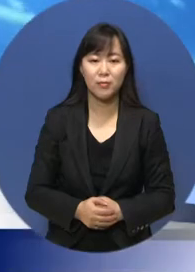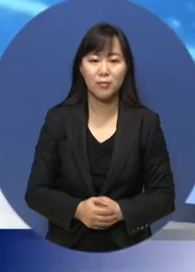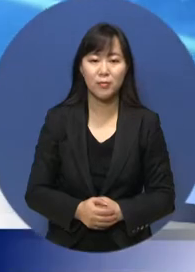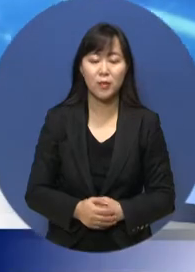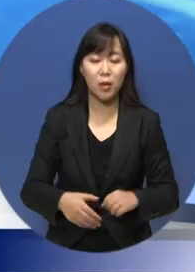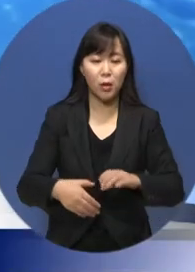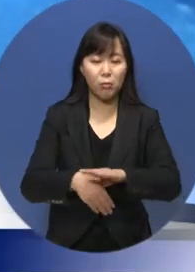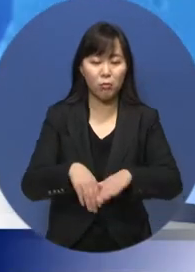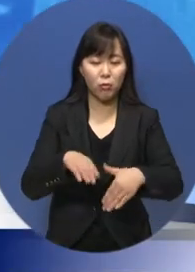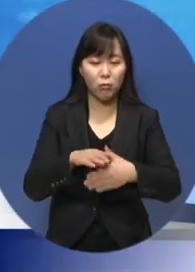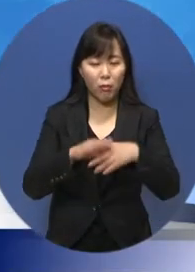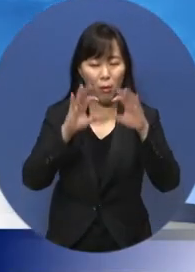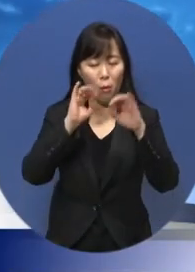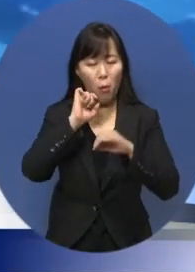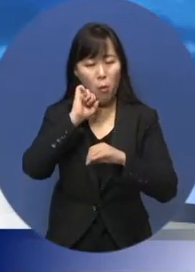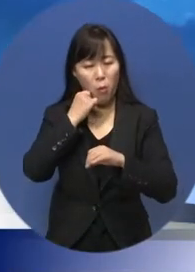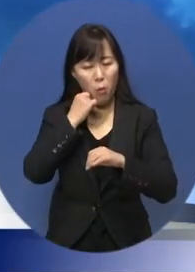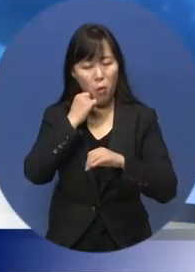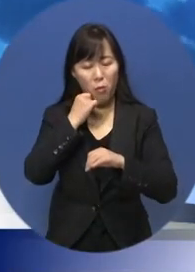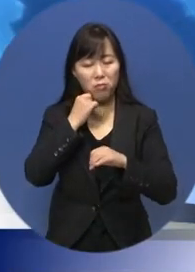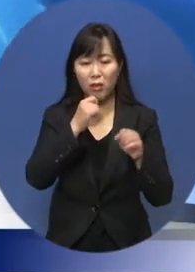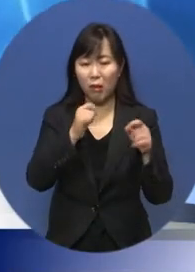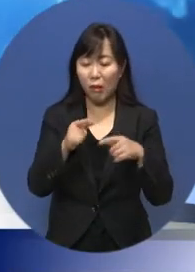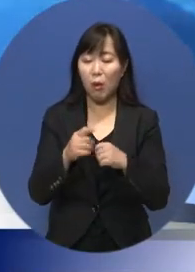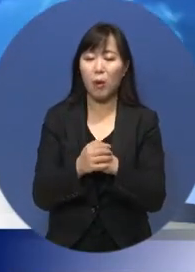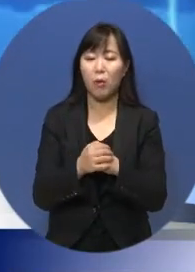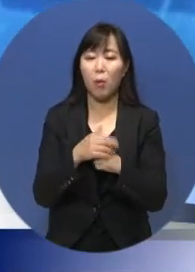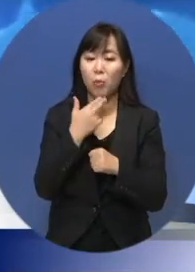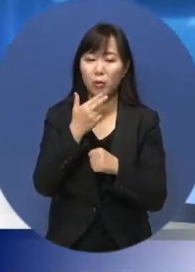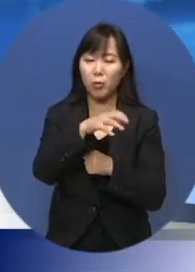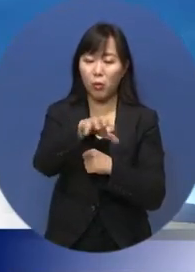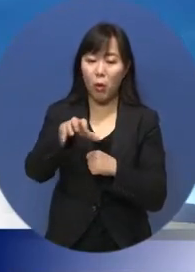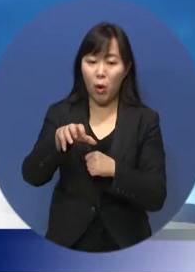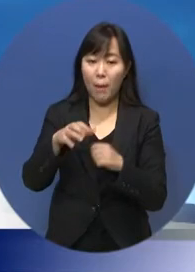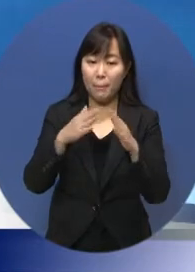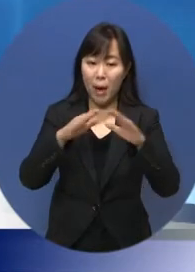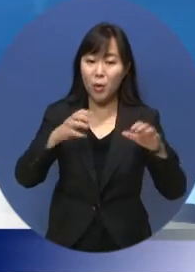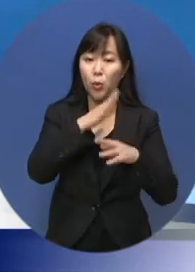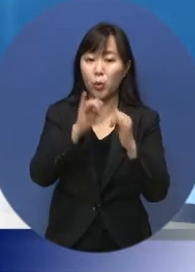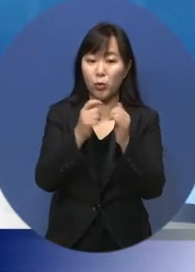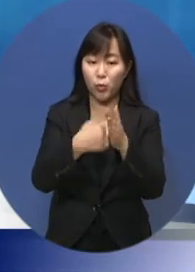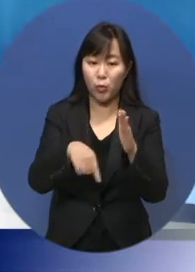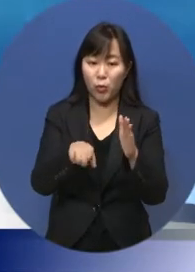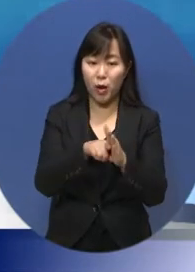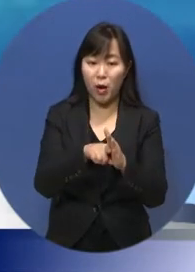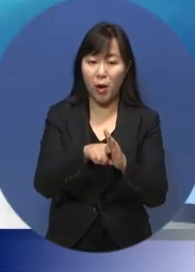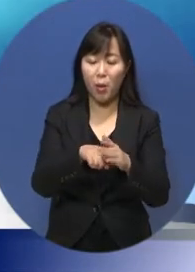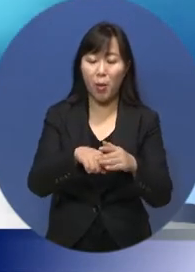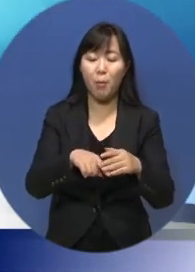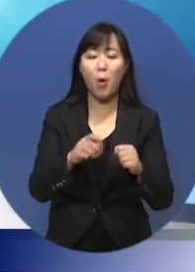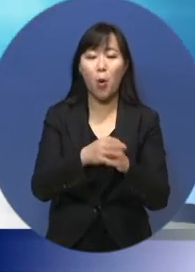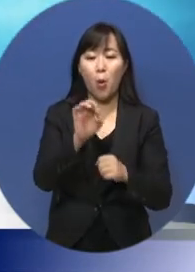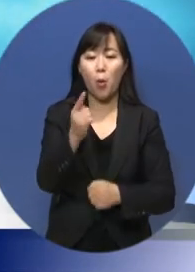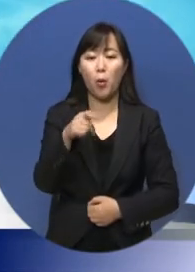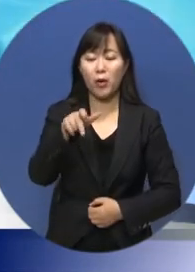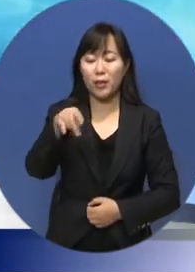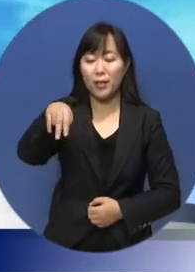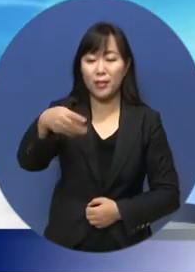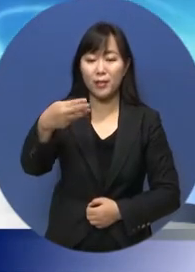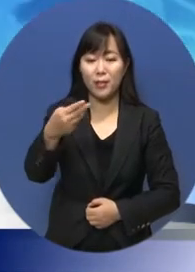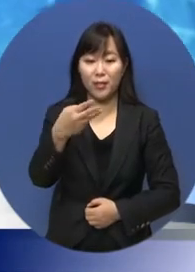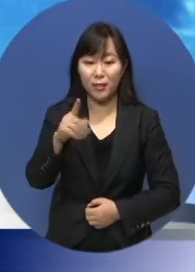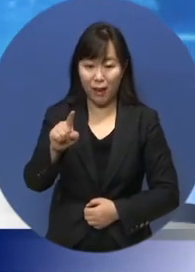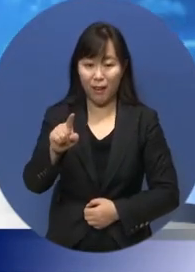문화를 접할 기회가 많지 않은 한 마을의 주민들과 노인들을 위한 오케스트라 음악회가 열렸습니다.